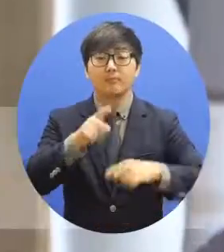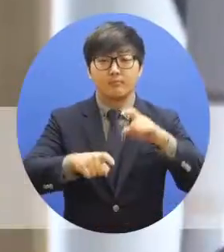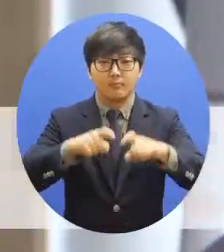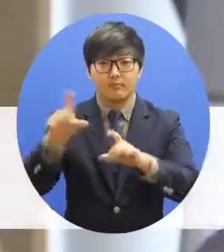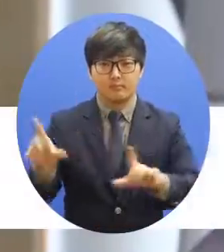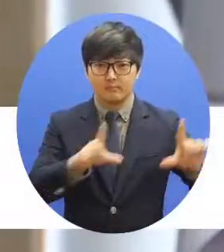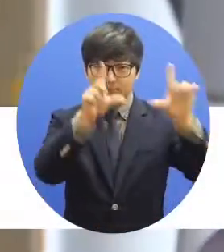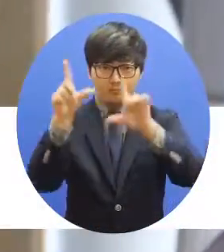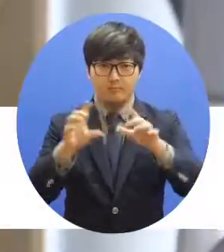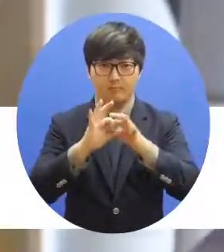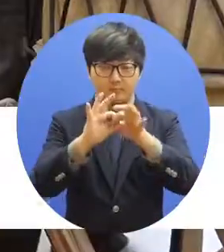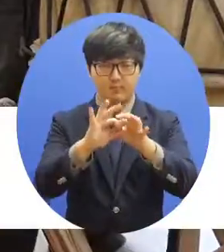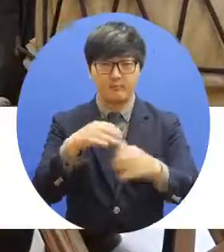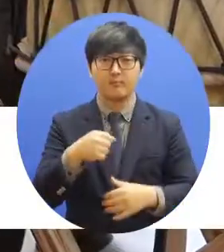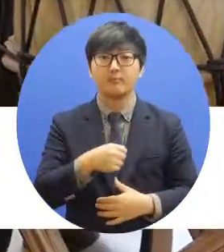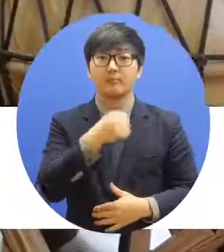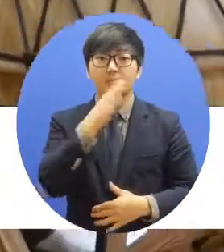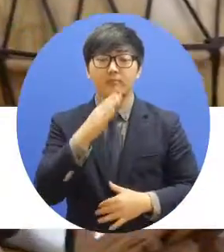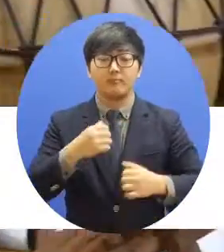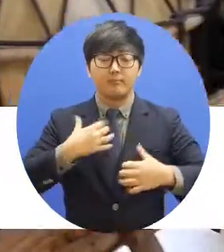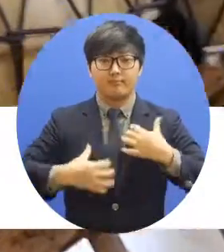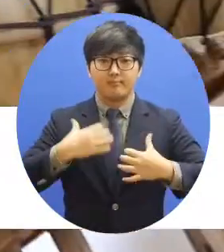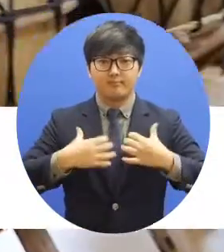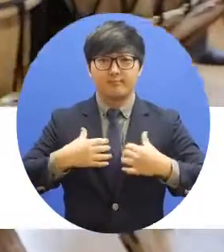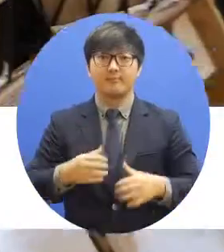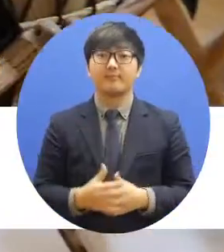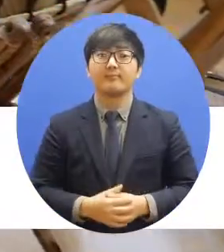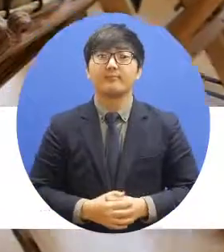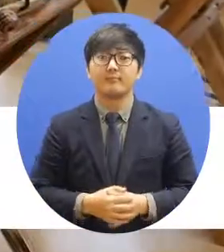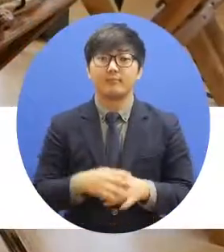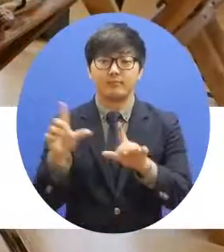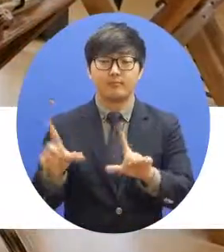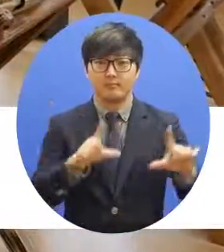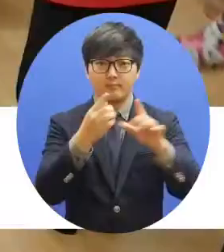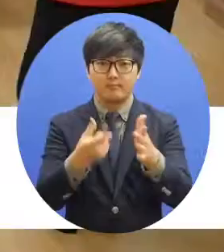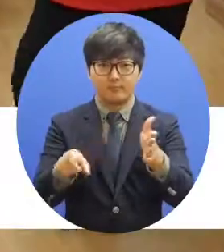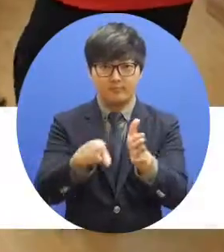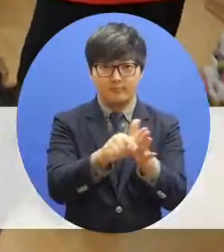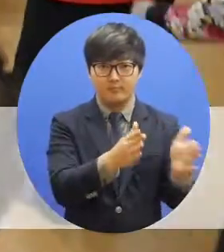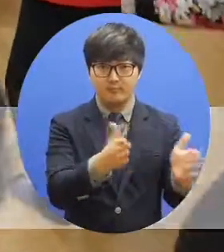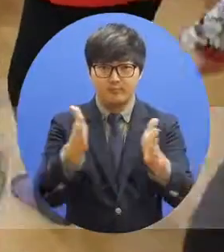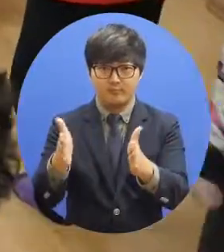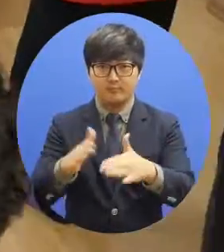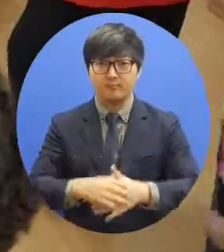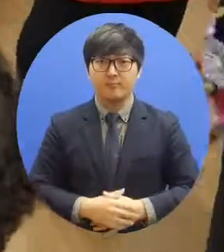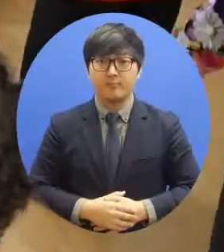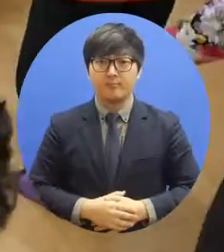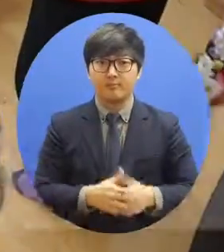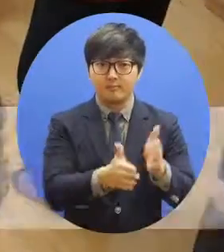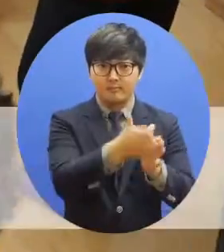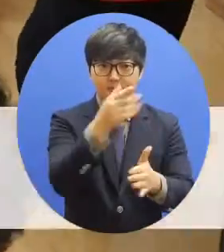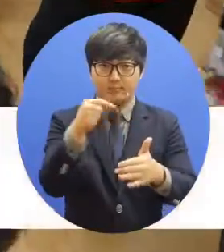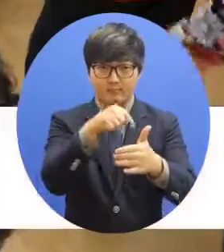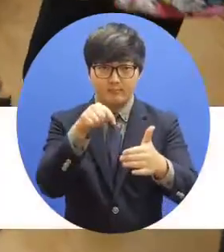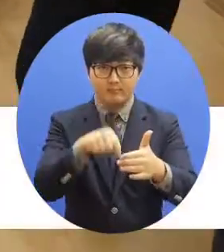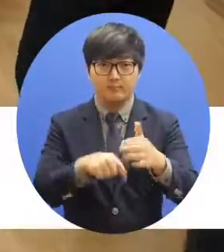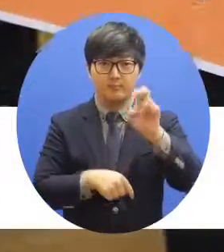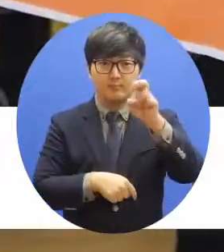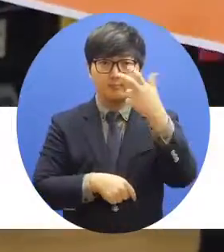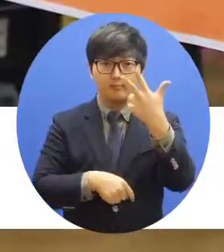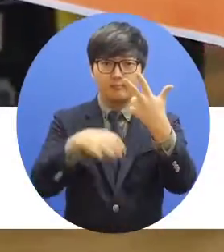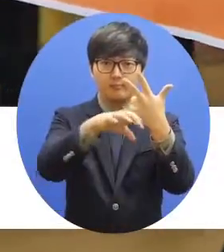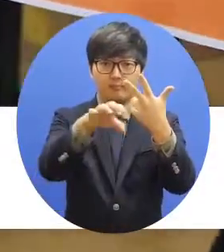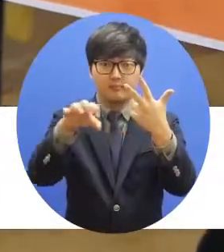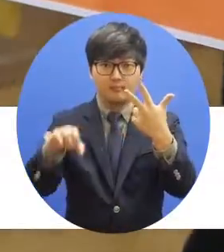생활화를 통해 노년을 즐겁고 건강하게 보낼 수 있도록 하기 위해 마련됐는데요. 공주시는 관내 27개